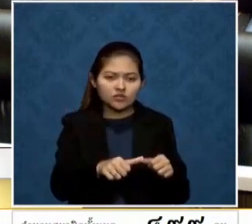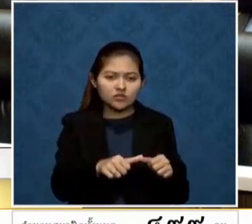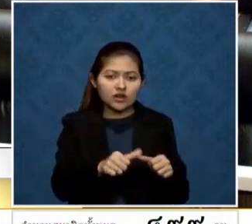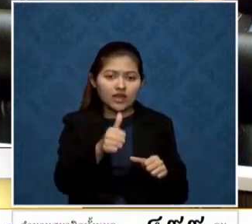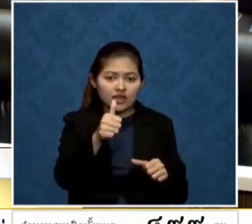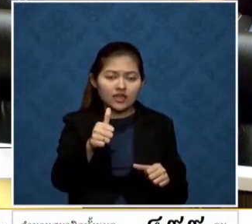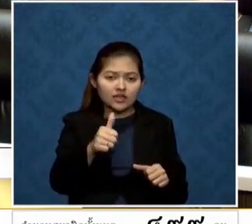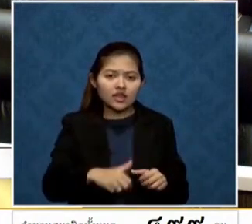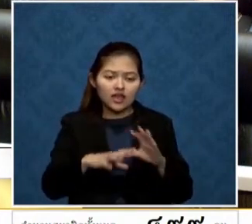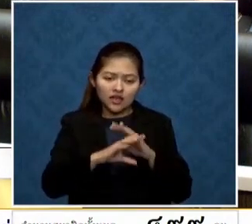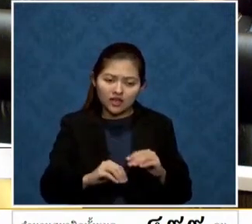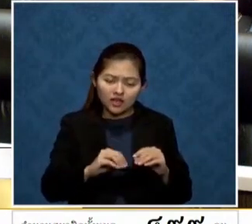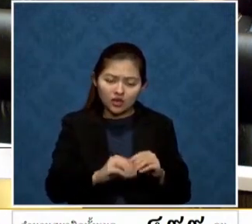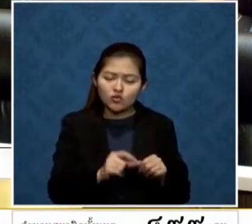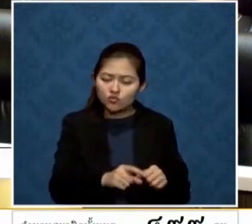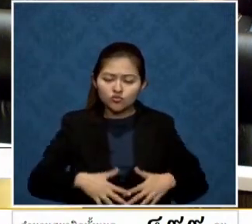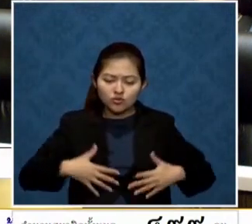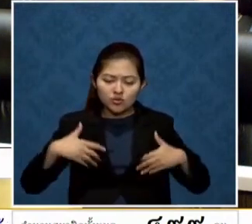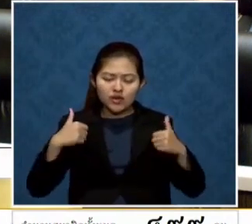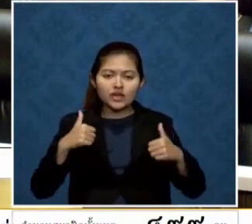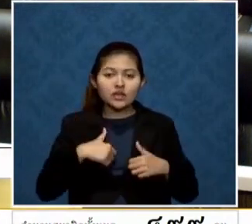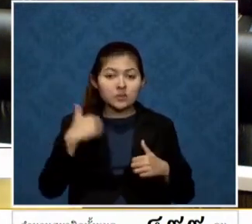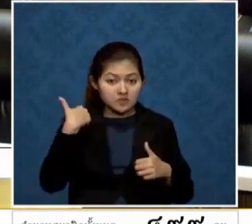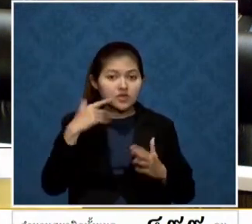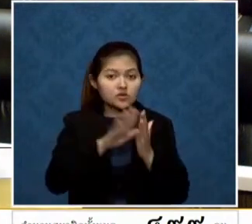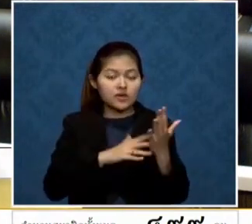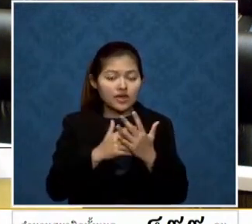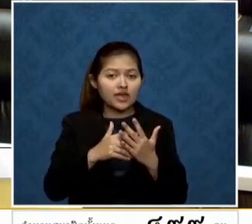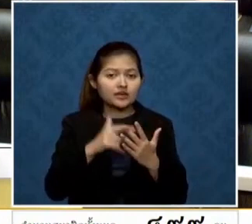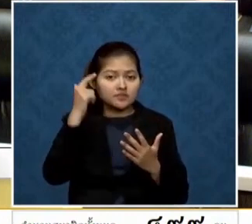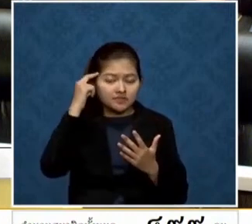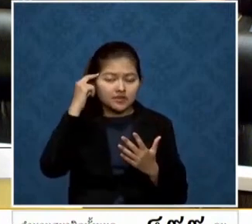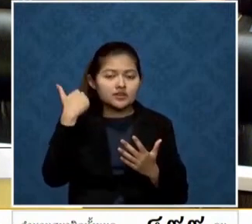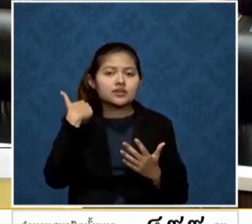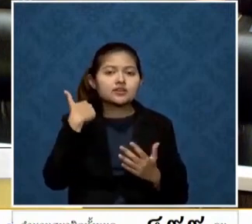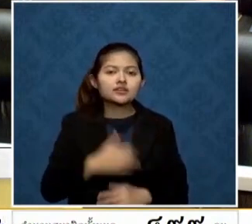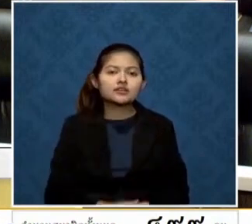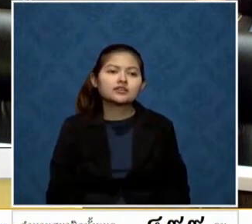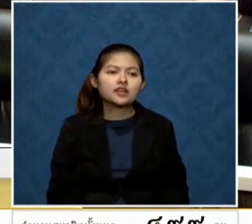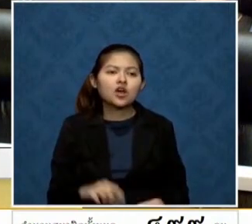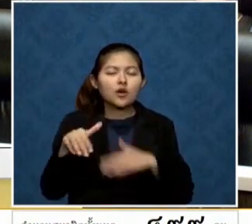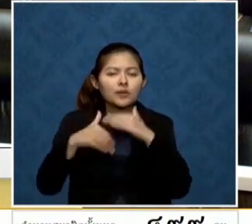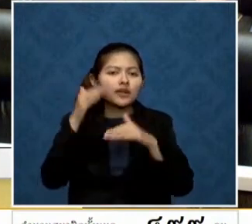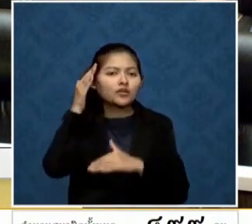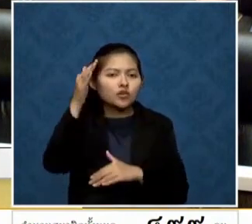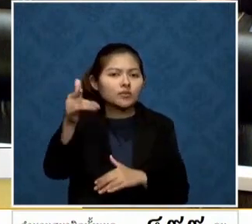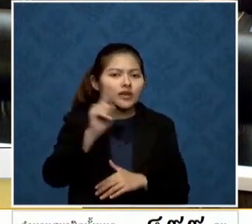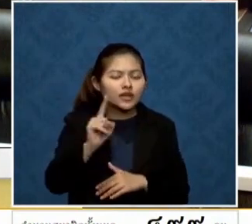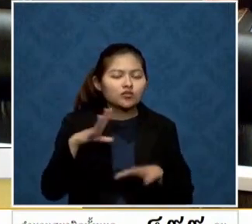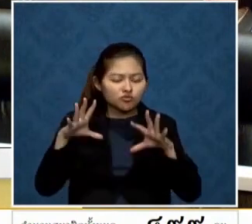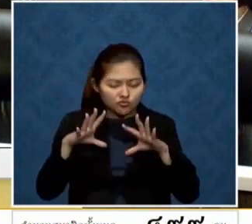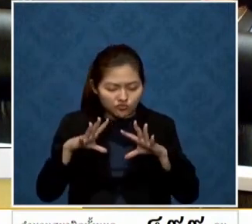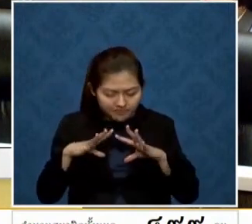เรียกว่าอย่างสงบสุขแหละเรามีโมเดลนั้นแล้วนะครับสิ่งที่ทำต่อไปคือทำคืออะไรครับต้องยอม